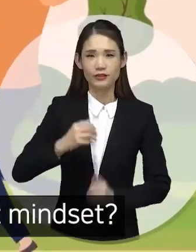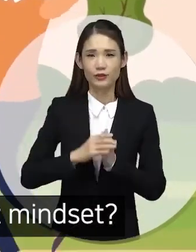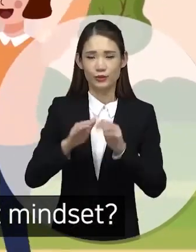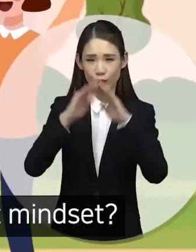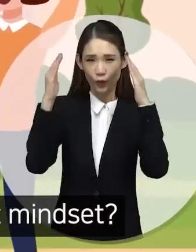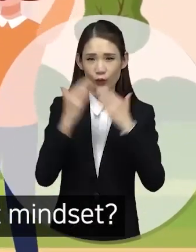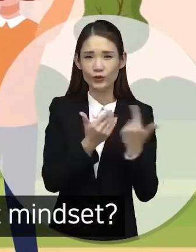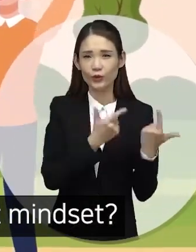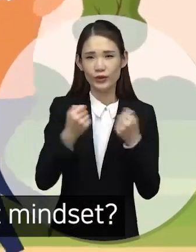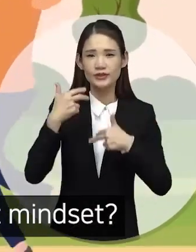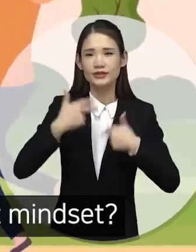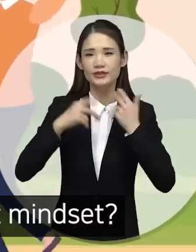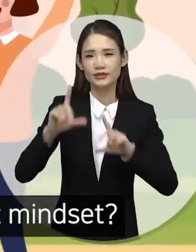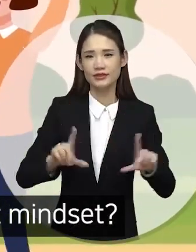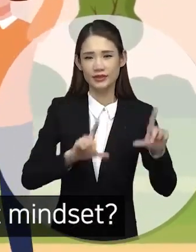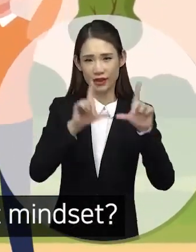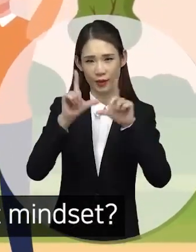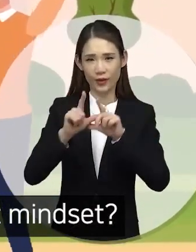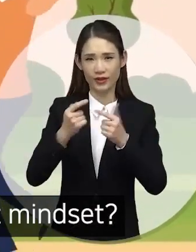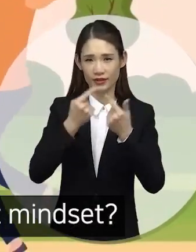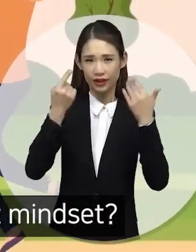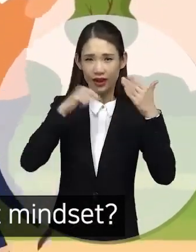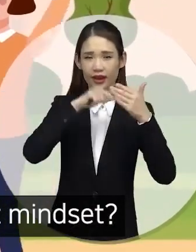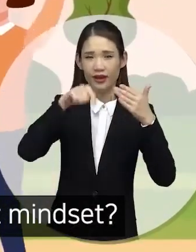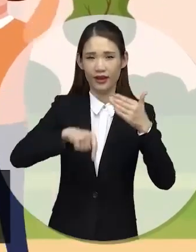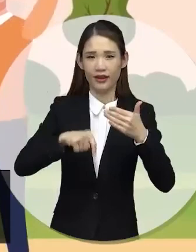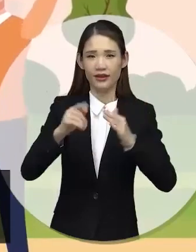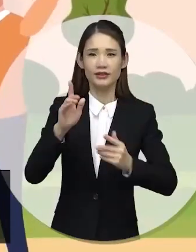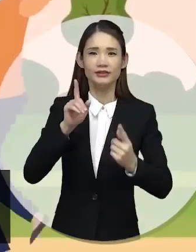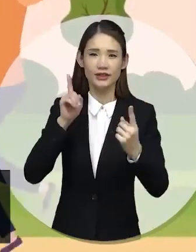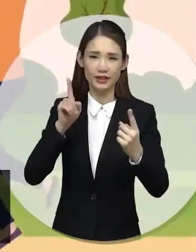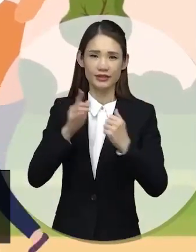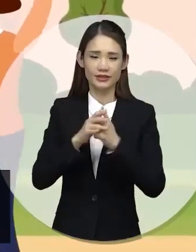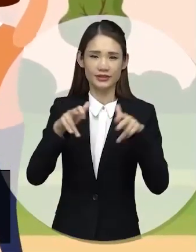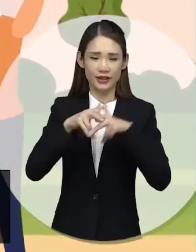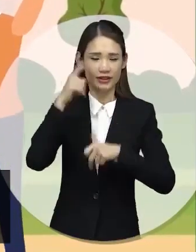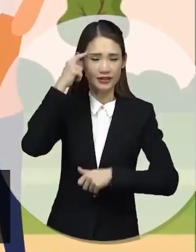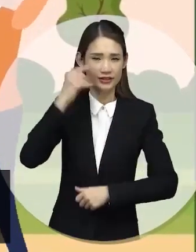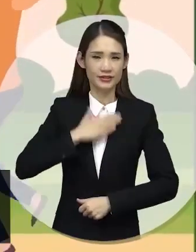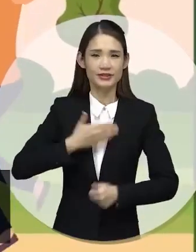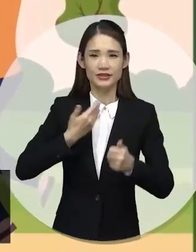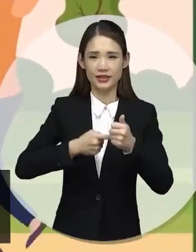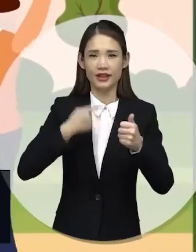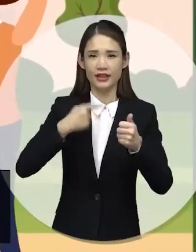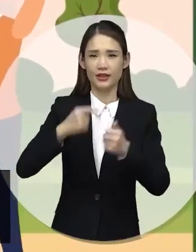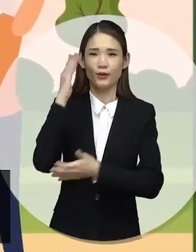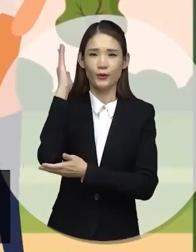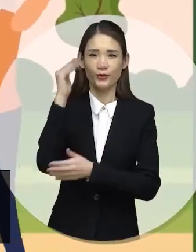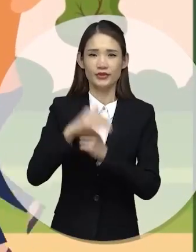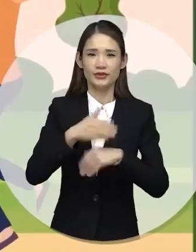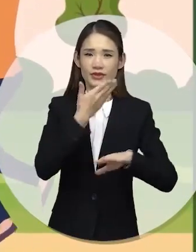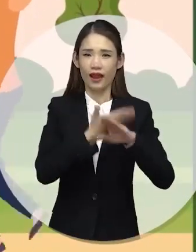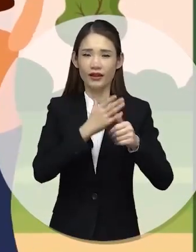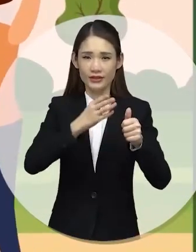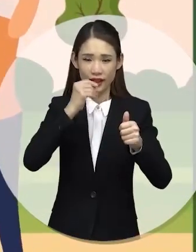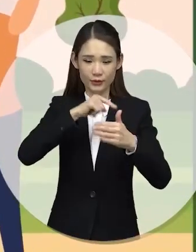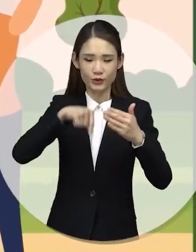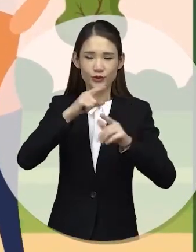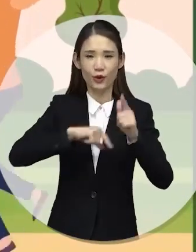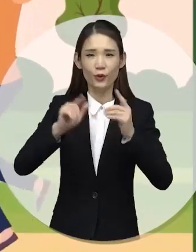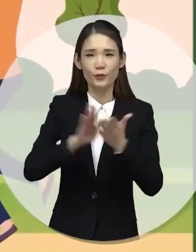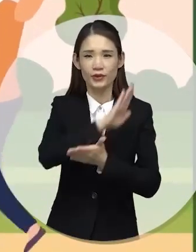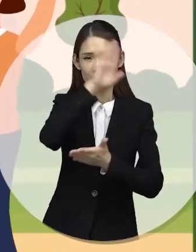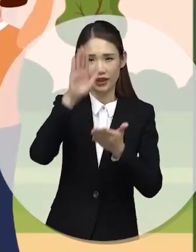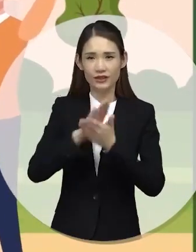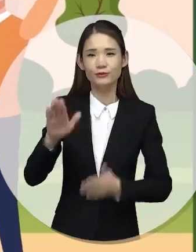모두가 즐거운 대학 생활을 시작해보면 어떨까요? 대학생 대상 장애인식 개선 교육 콘텐츠 다름과 닮음